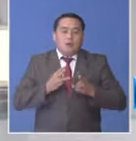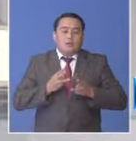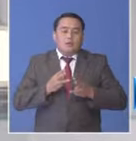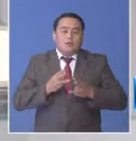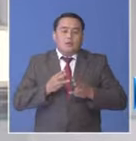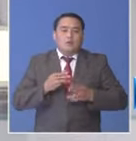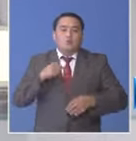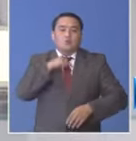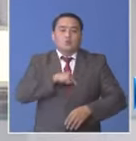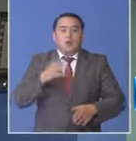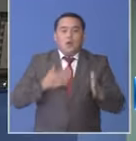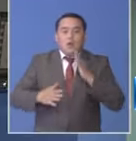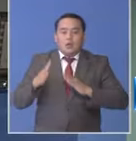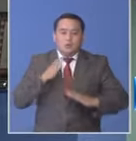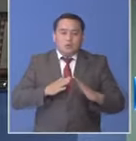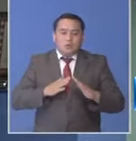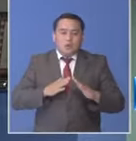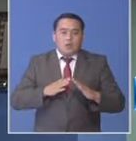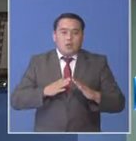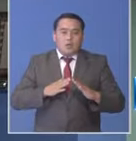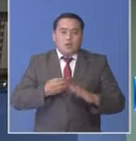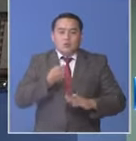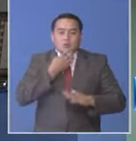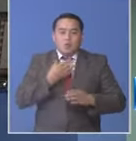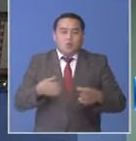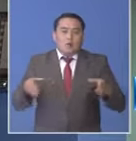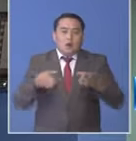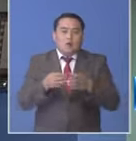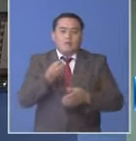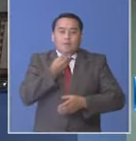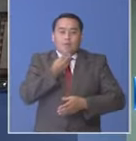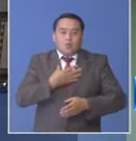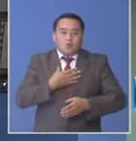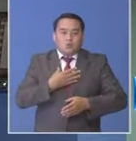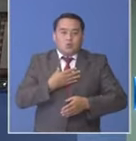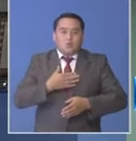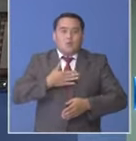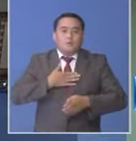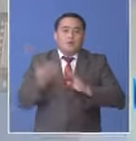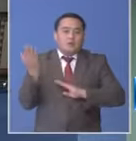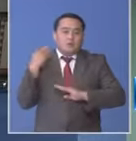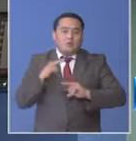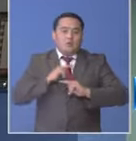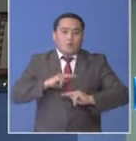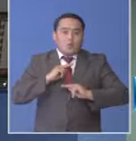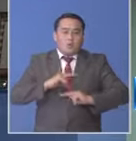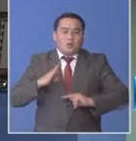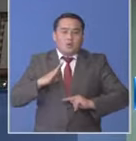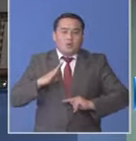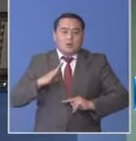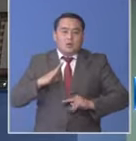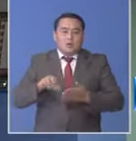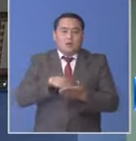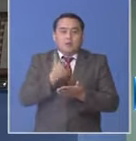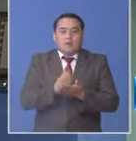радуется. Совсем другой уровень. Это здорово, коллектив хороший. Вот. И тогда мы работали слаженно. Для каждого учебного заведения